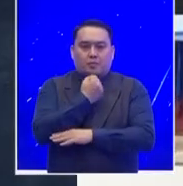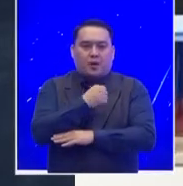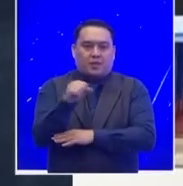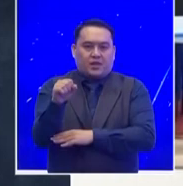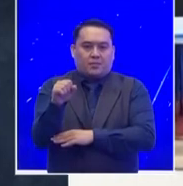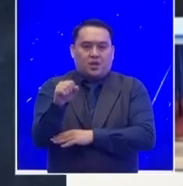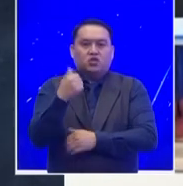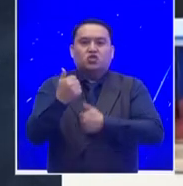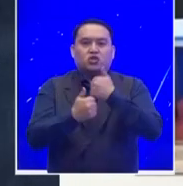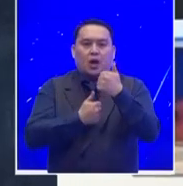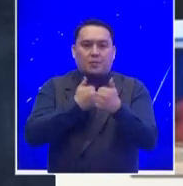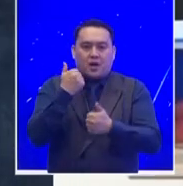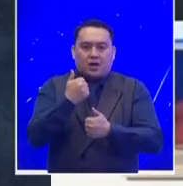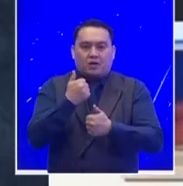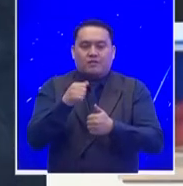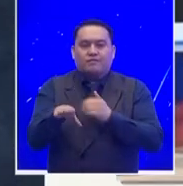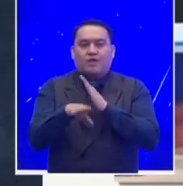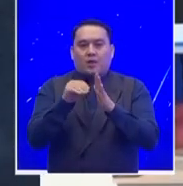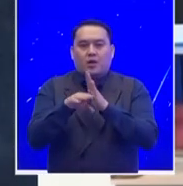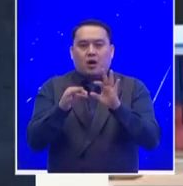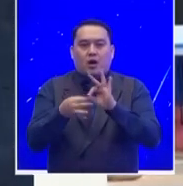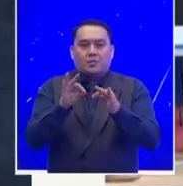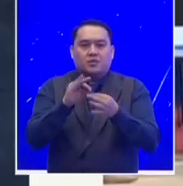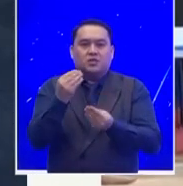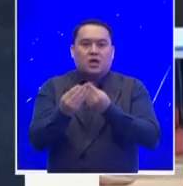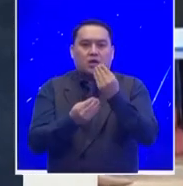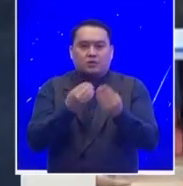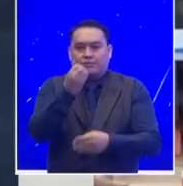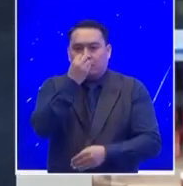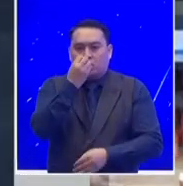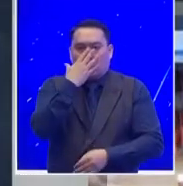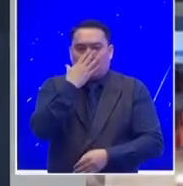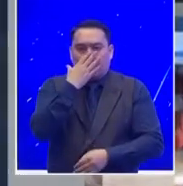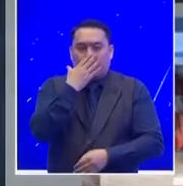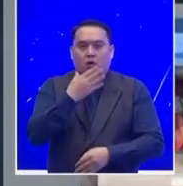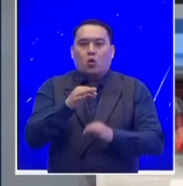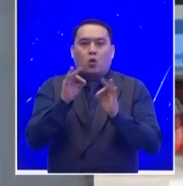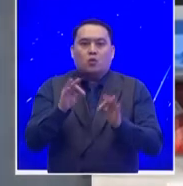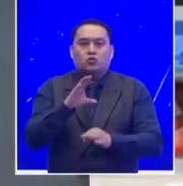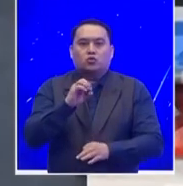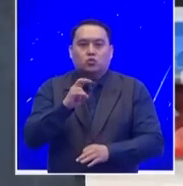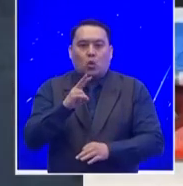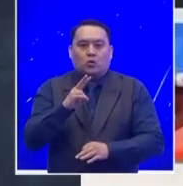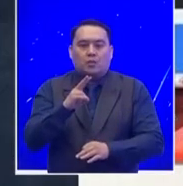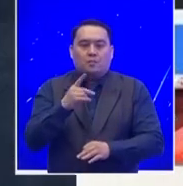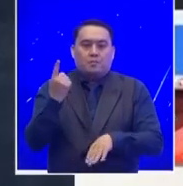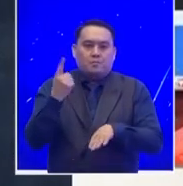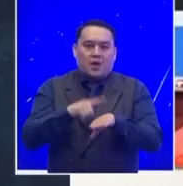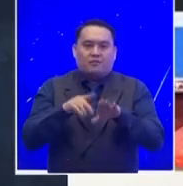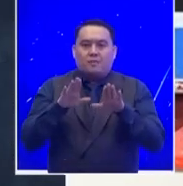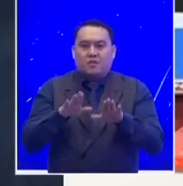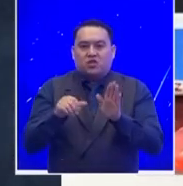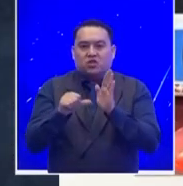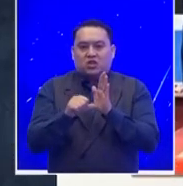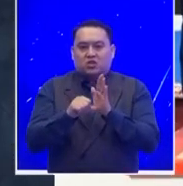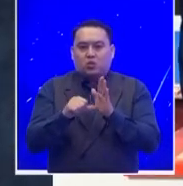победным. Напомним, чемпионат является квалификационным в преддверии Олимпийских игр в Токио. Таким образом, Игорь Сон становится обладателем